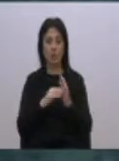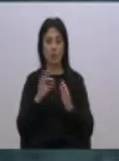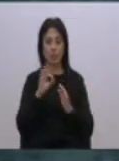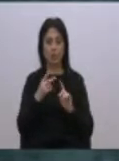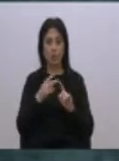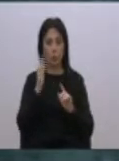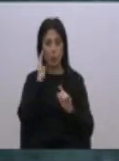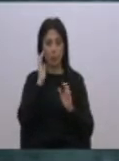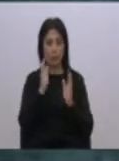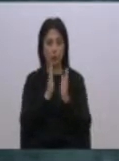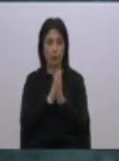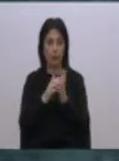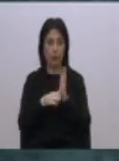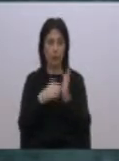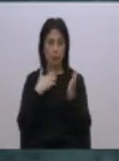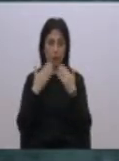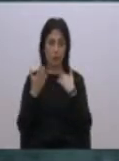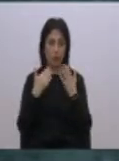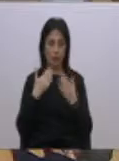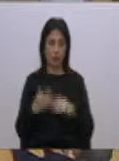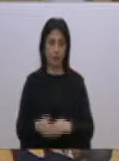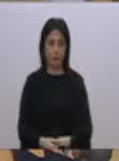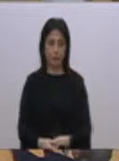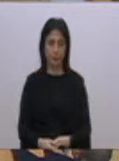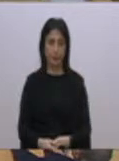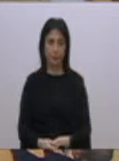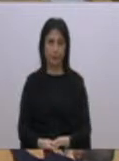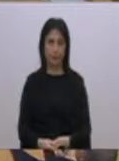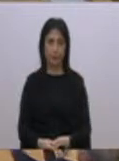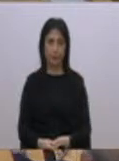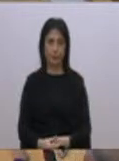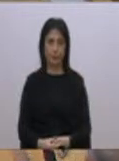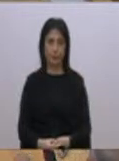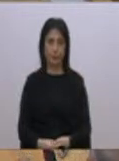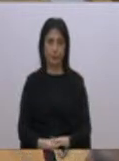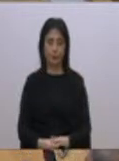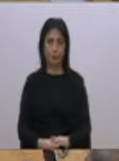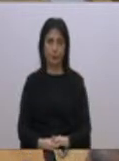baze, მერმოსმენით, tot ce tot kenčisku režim.